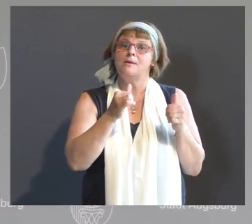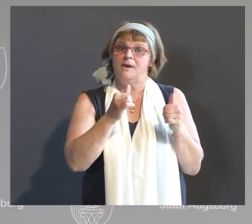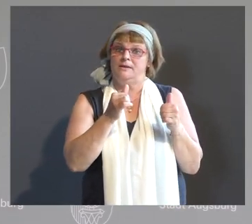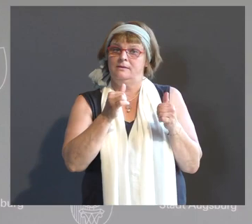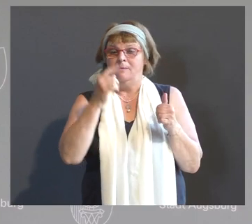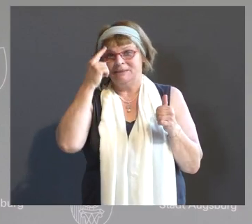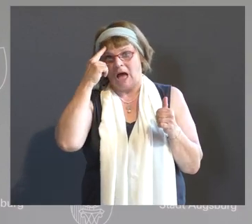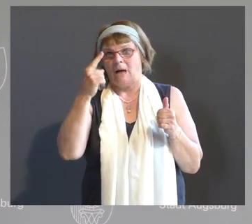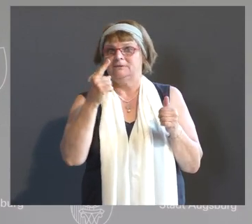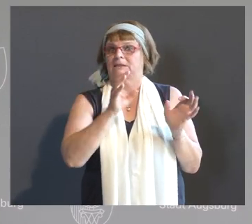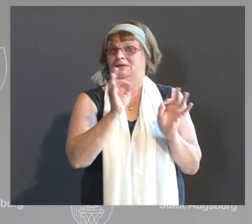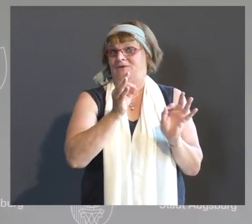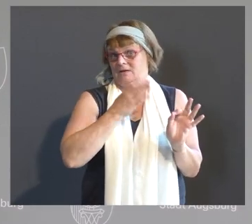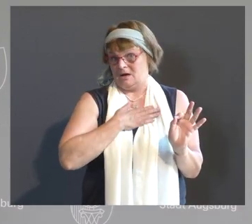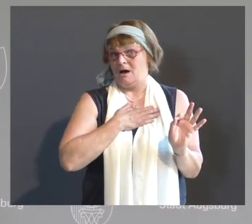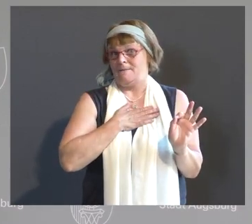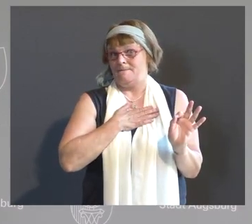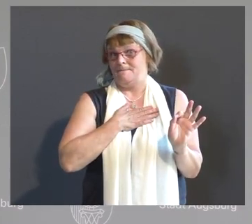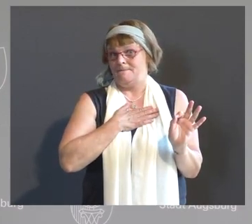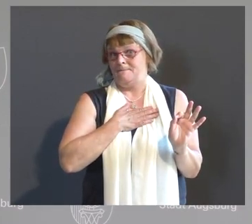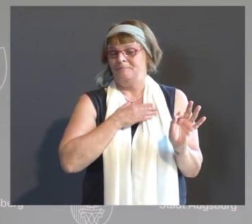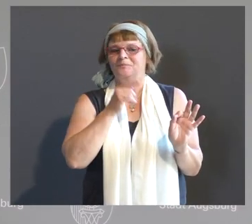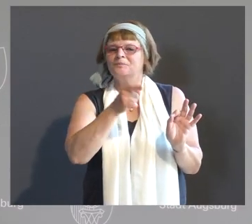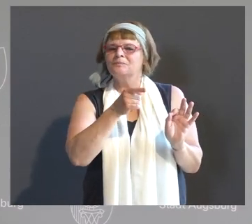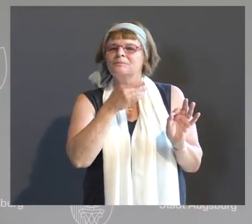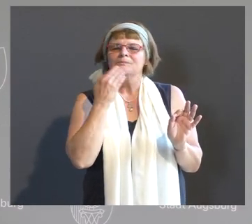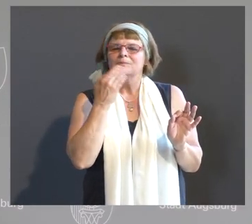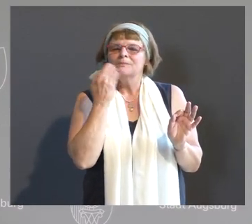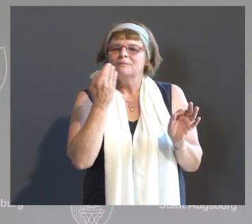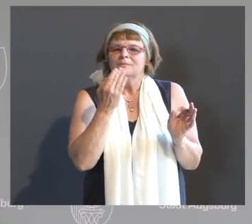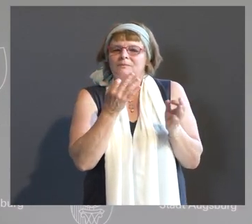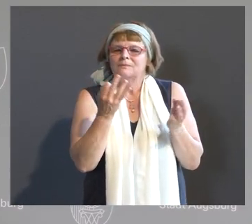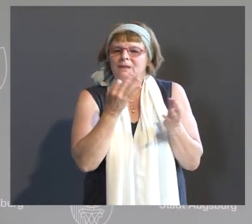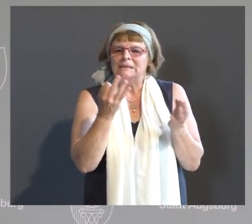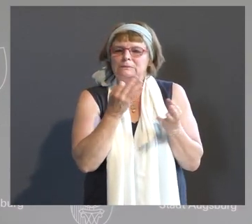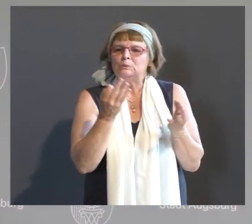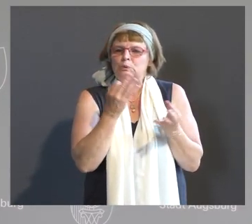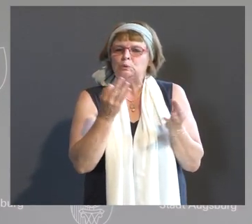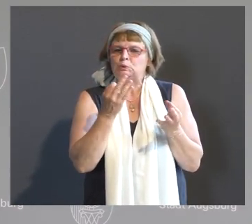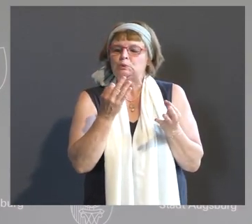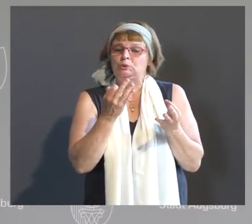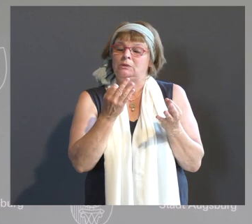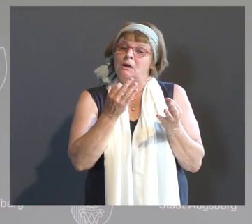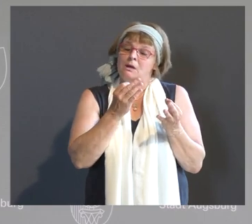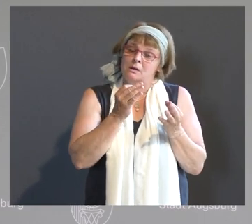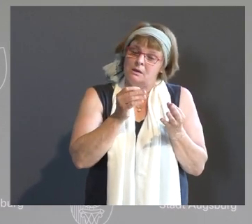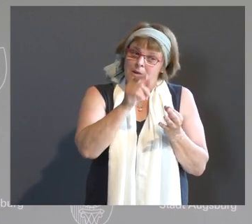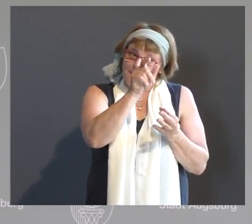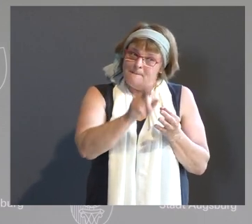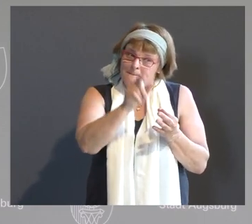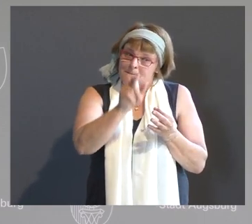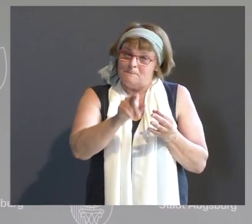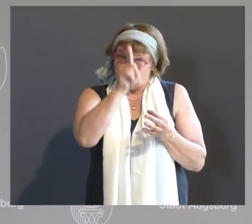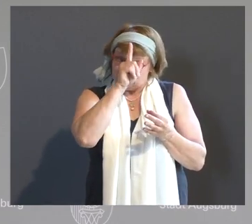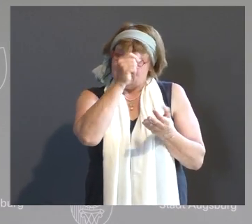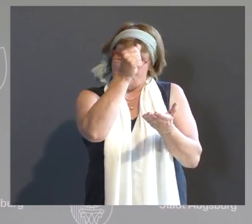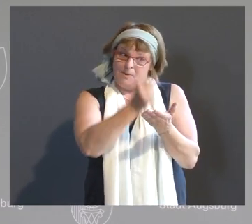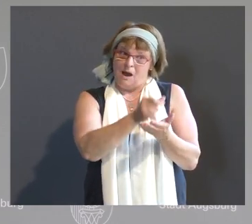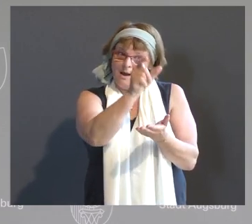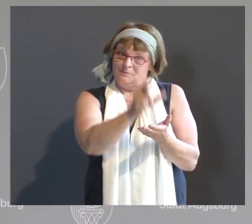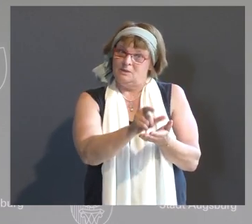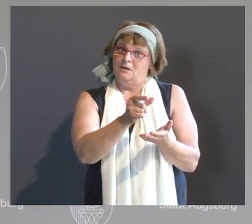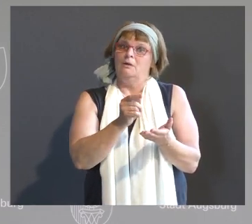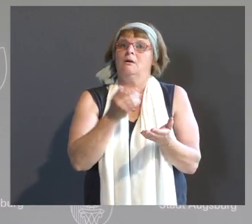um Beleidigungen, all cops are bastards und dergleichen. Es geht hier um Angriffe auf Leib und Leben von Polizeibeamten